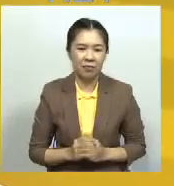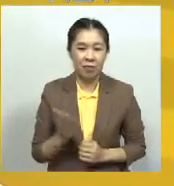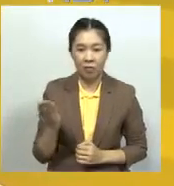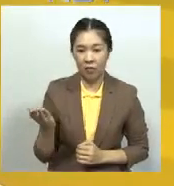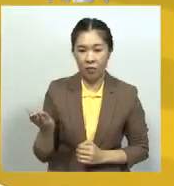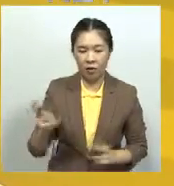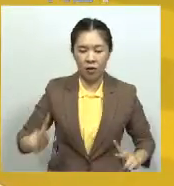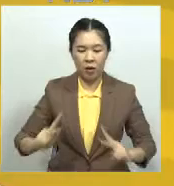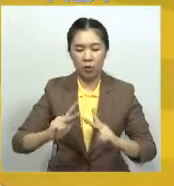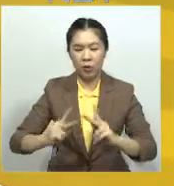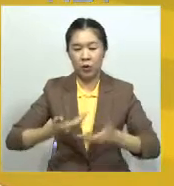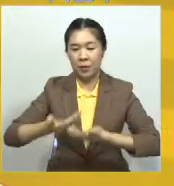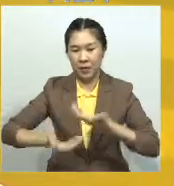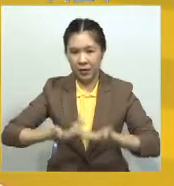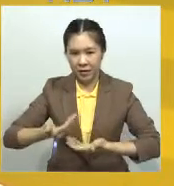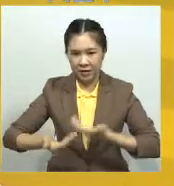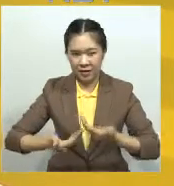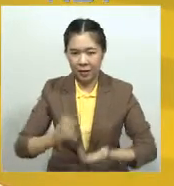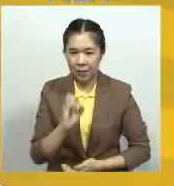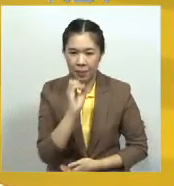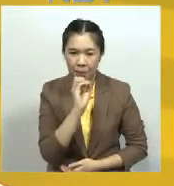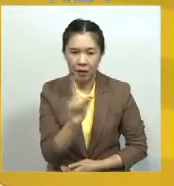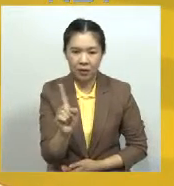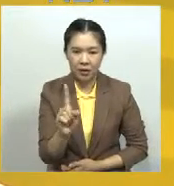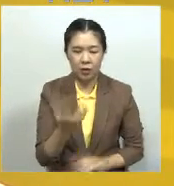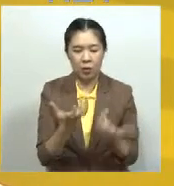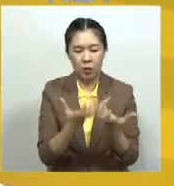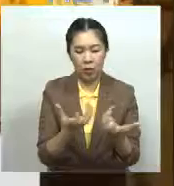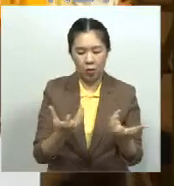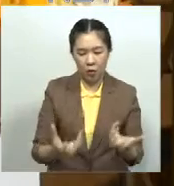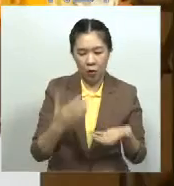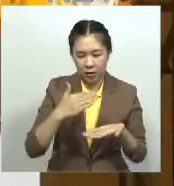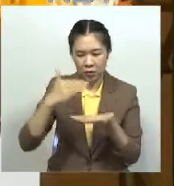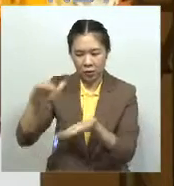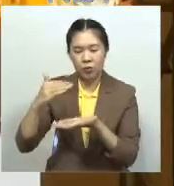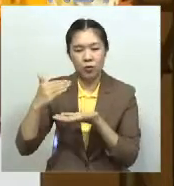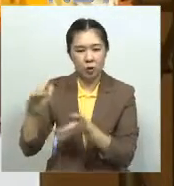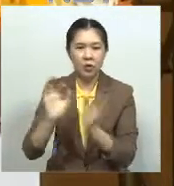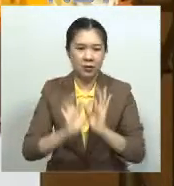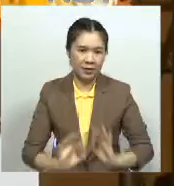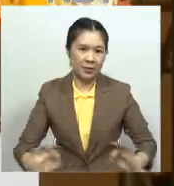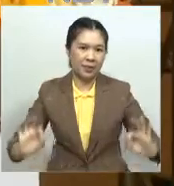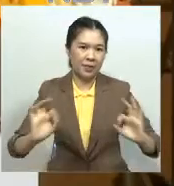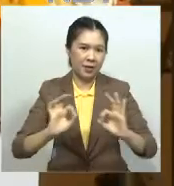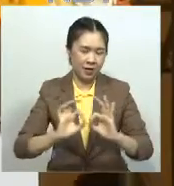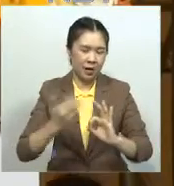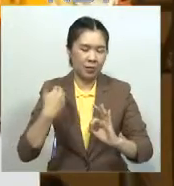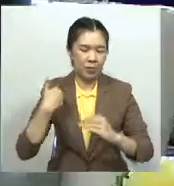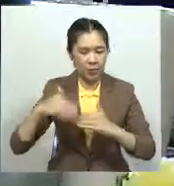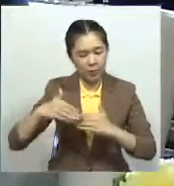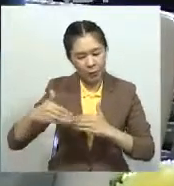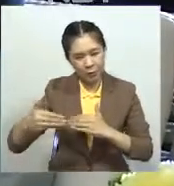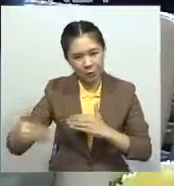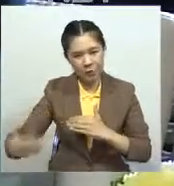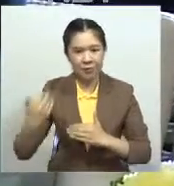ระทรวงพาณิชย์มั่นใจนะคะว่ากลุ่มสินค้าไลฟ์สไตล์ยังเป็นสินค้าส่งออกที่สำคัญของไทยเพราะว่ามีการขยายตัวอย่างต่อเนื่